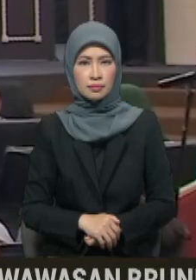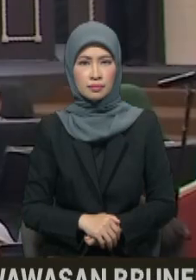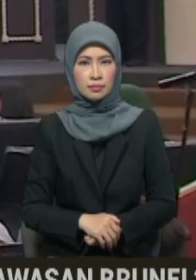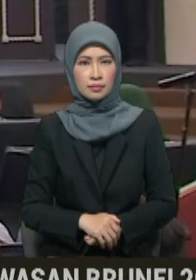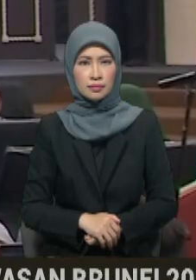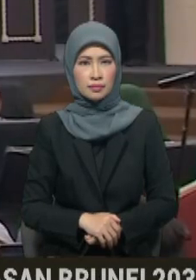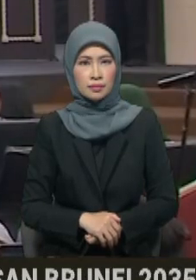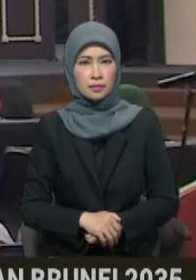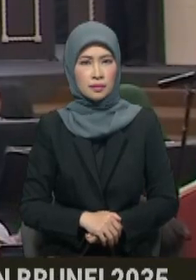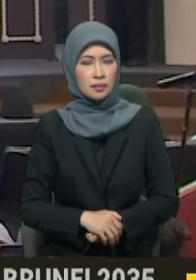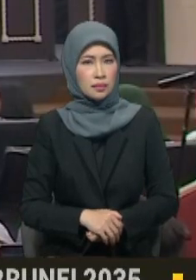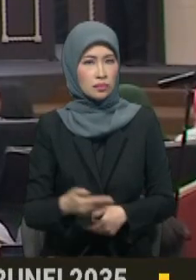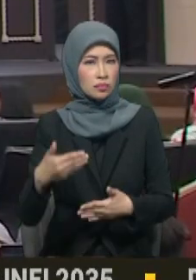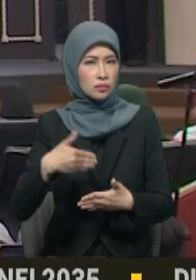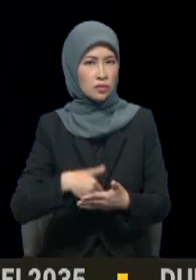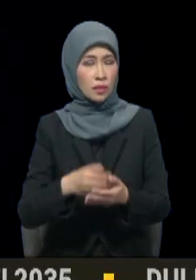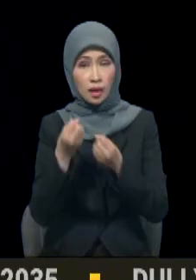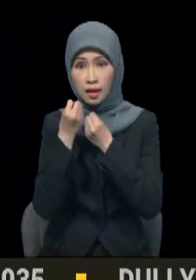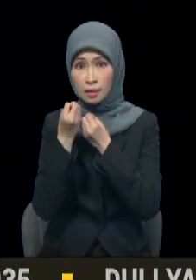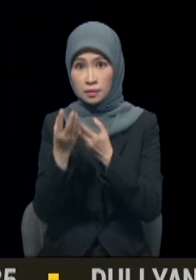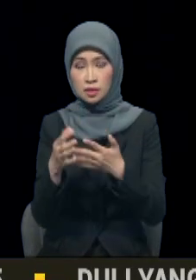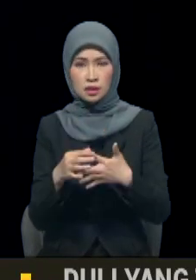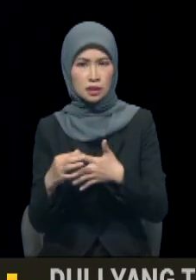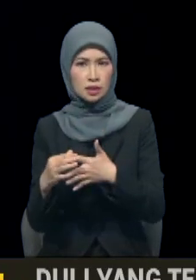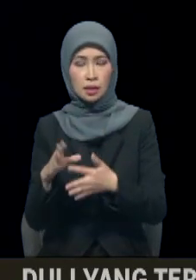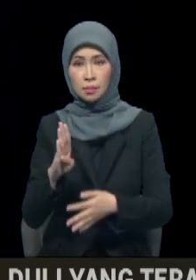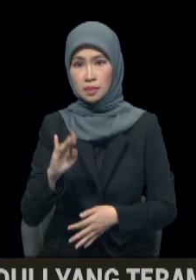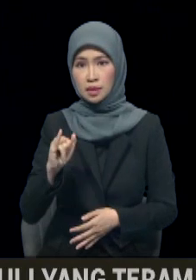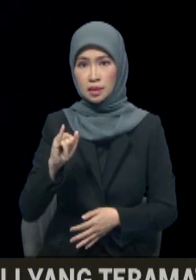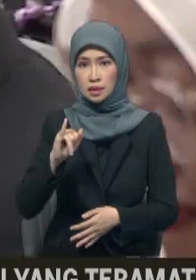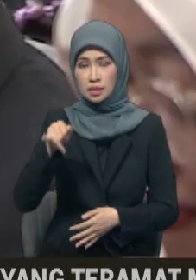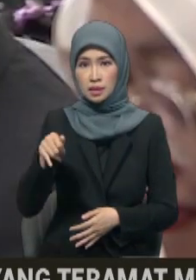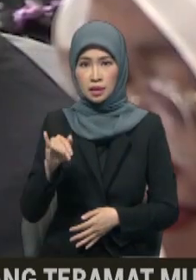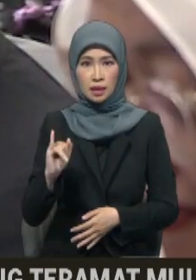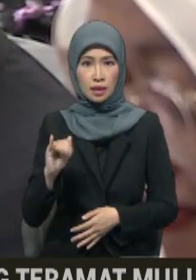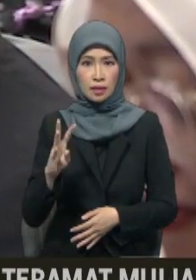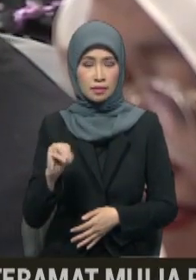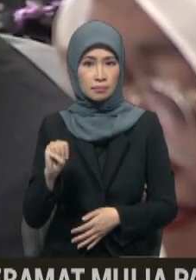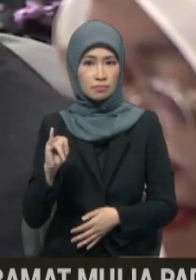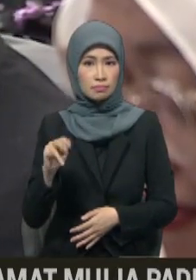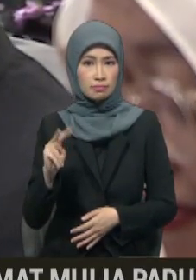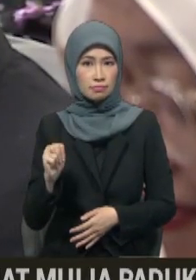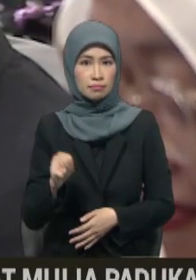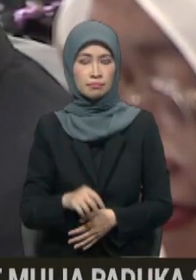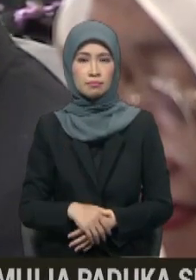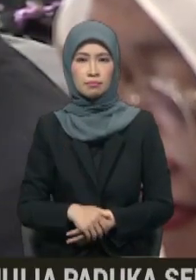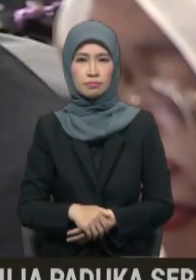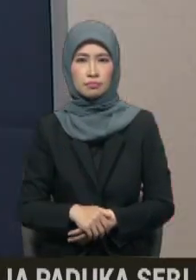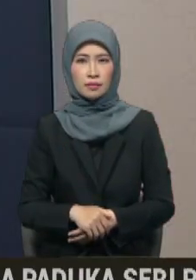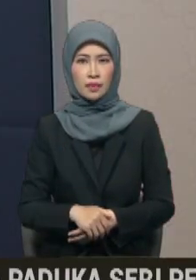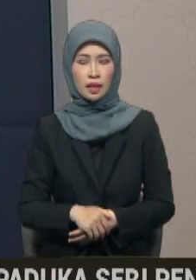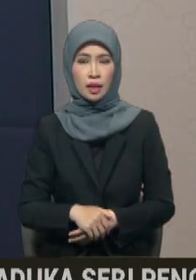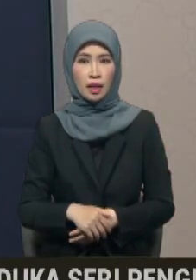masa dalam ucaptama Profesor Benjamin Kho pengarah Institut bagi alam sekitar dan kelestarian